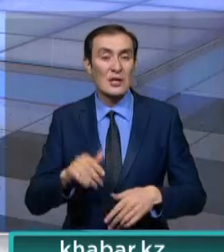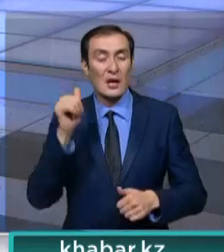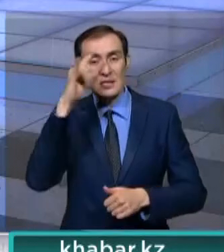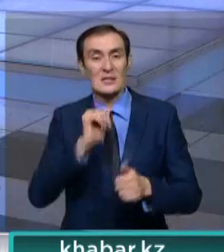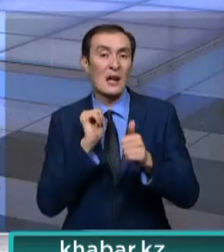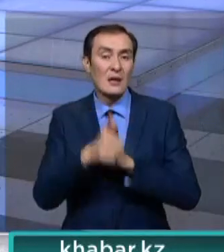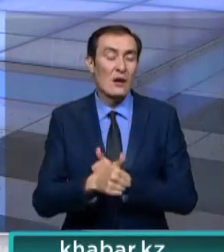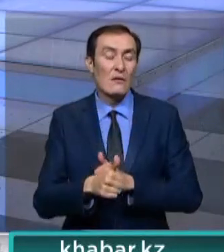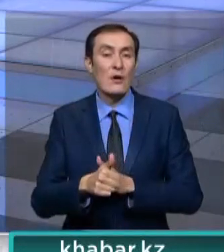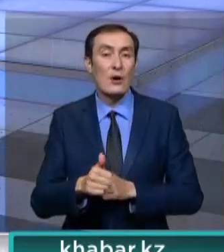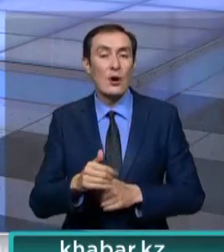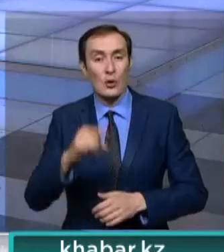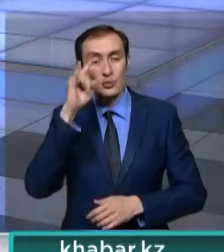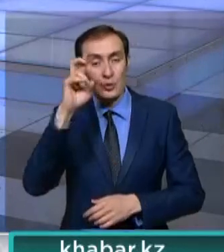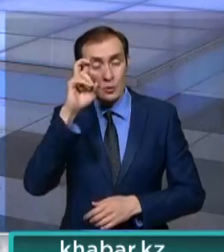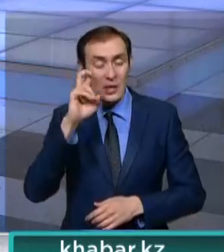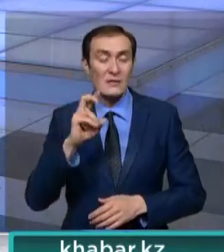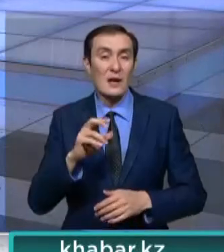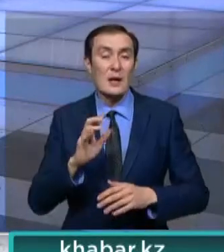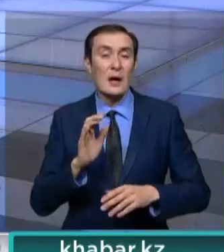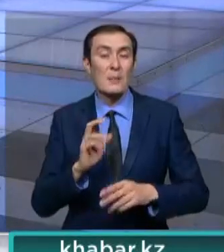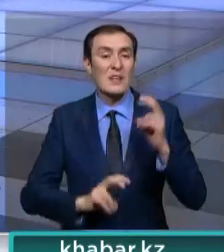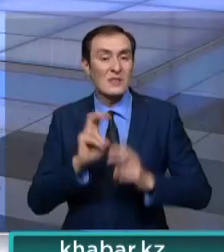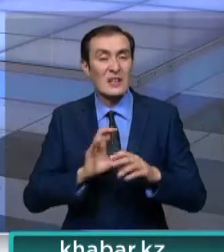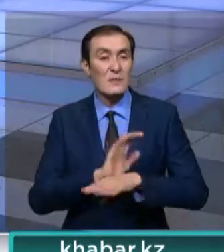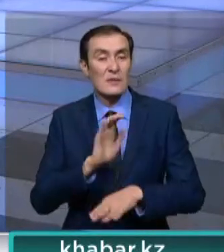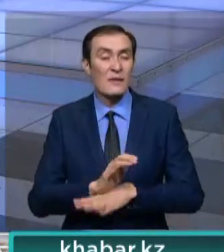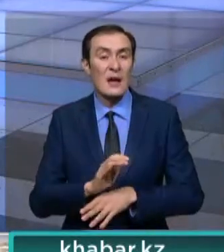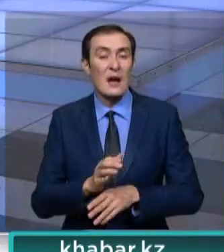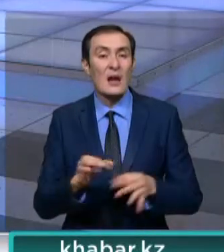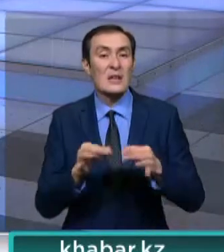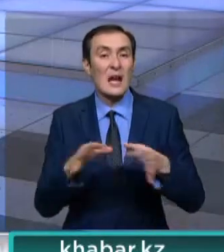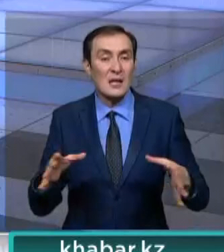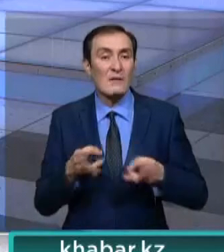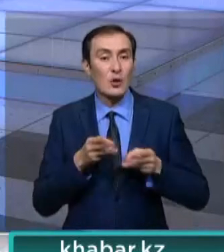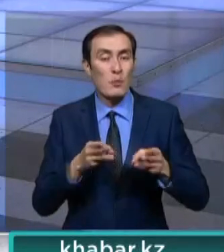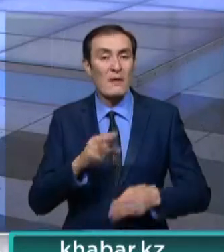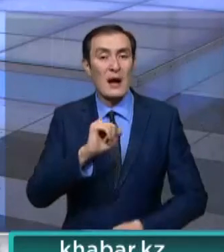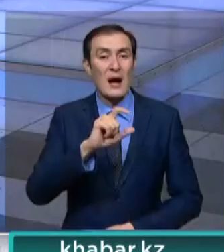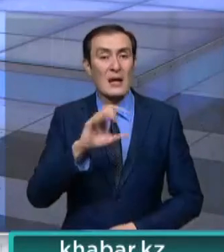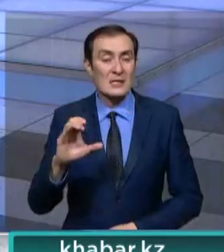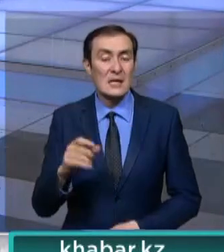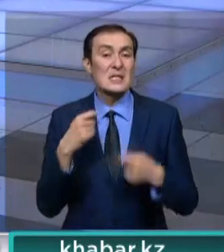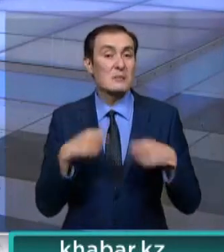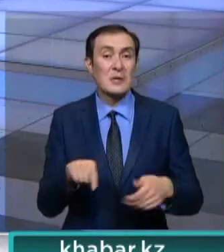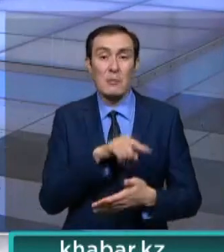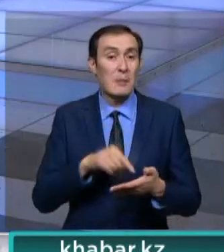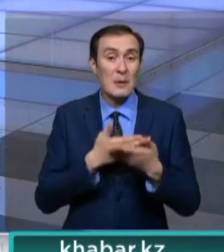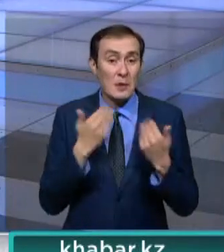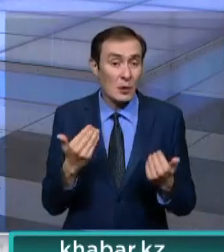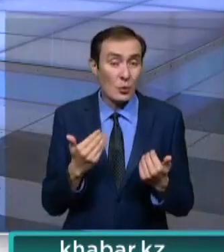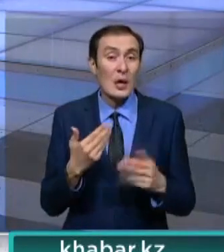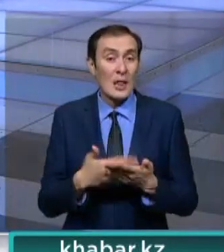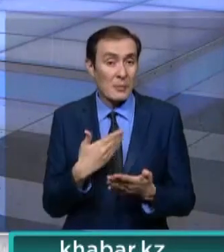в международный пул государств, производителей и поставщиков ядерного топлива для АЭС. Кстати, проблем со сбытом не предвидится. Одна